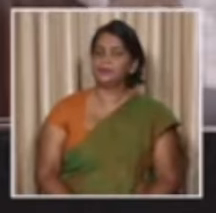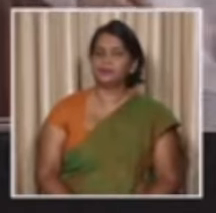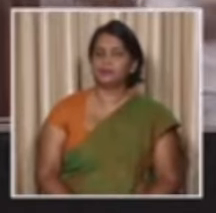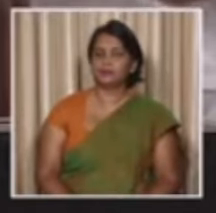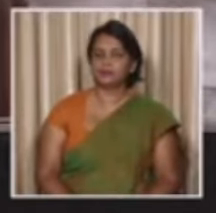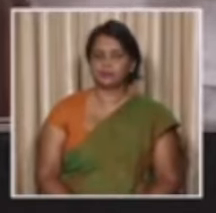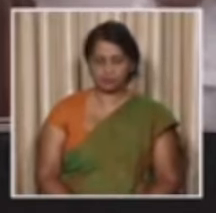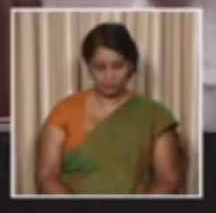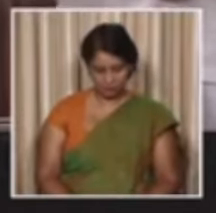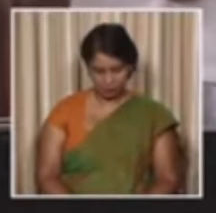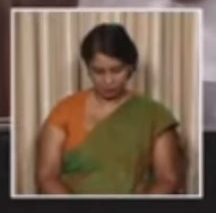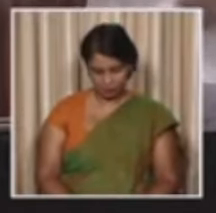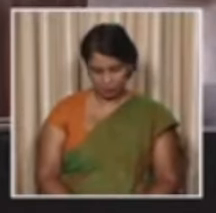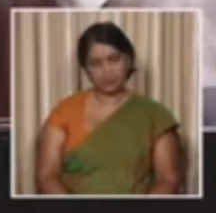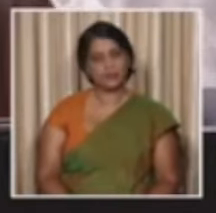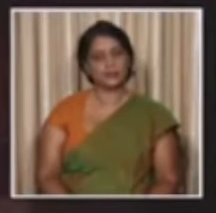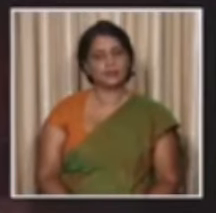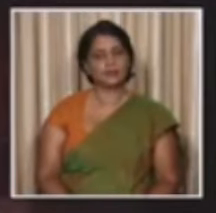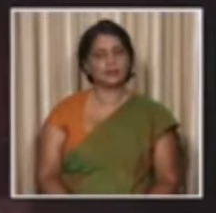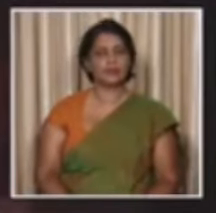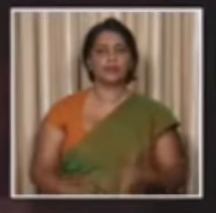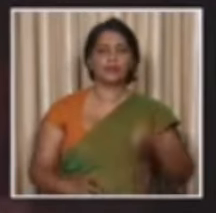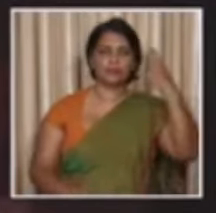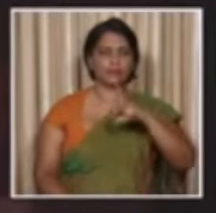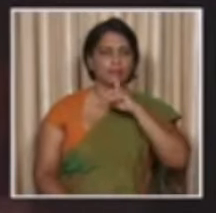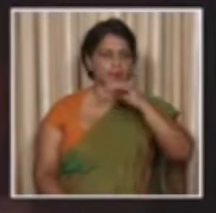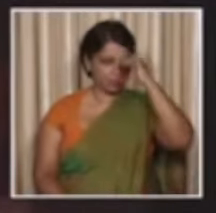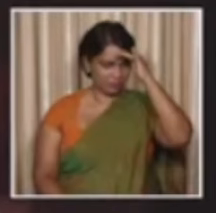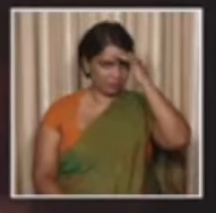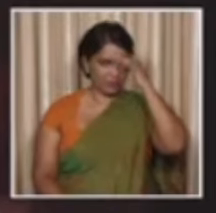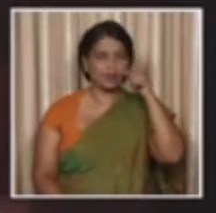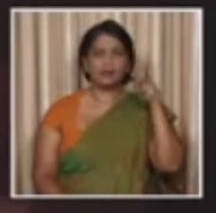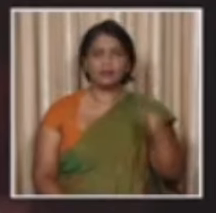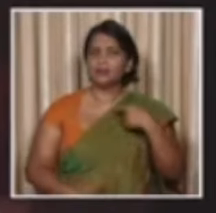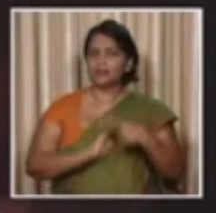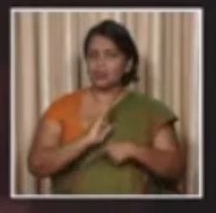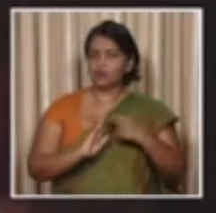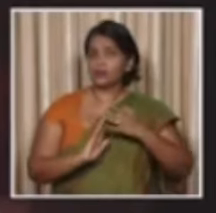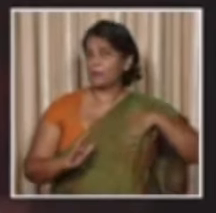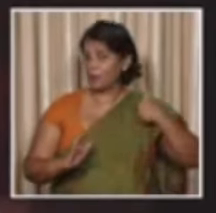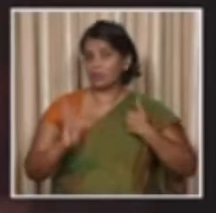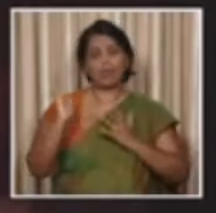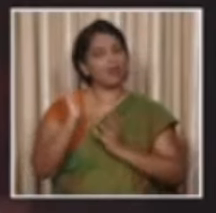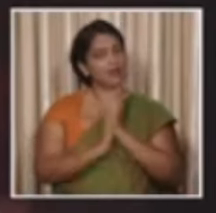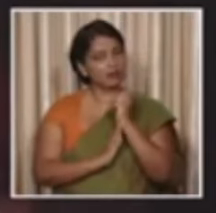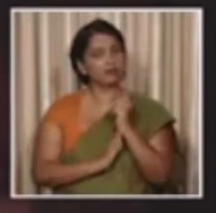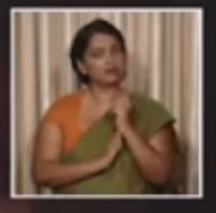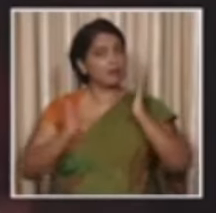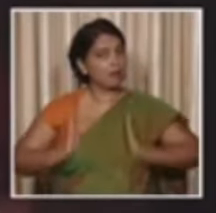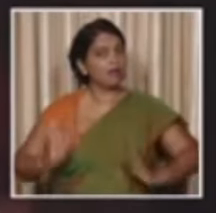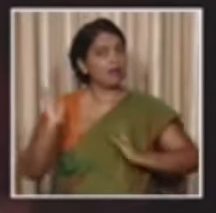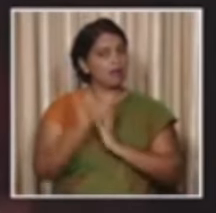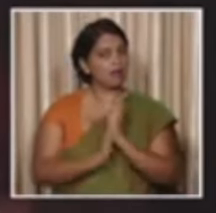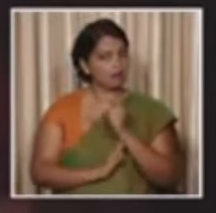ඔව් විපක්ෂ නායකතුමා ගරු නියෝජ්‍ය කතානායකතුමා මේ රටේ මූලික අයිතියක් මානව